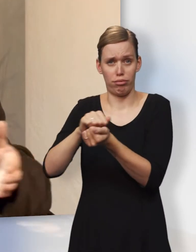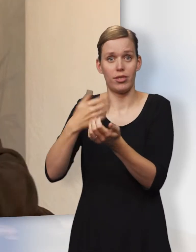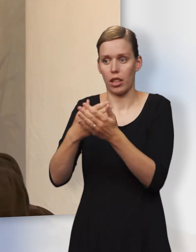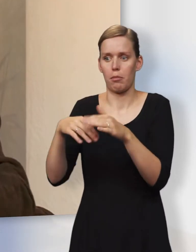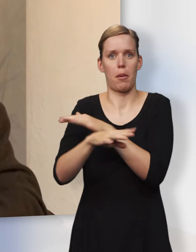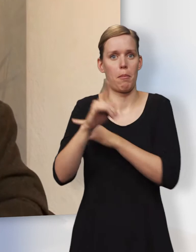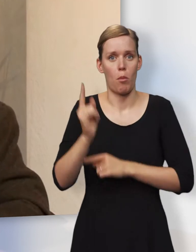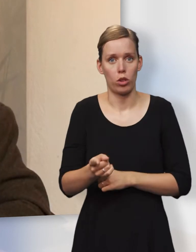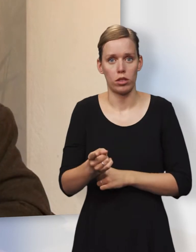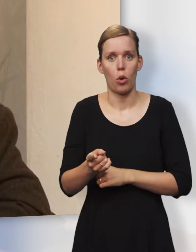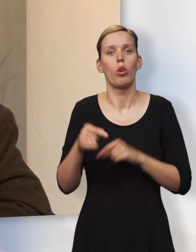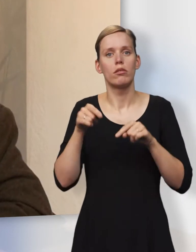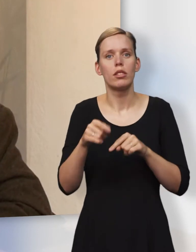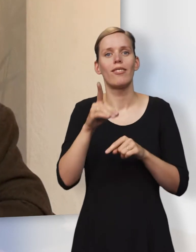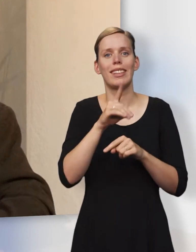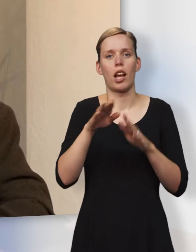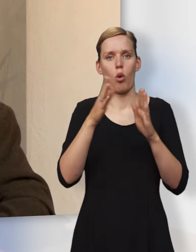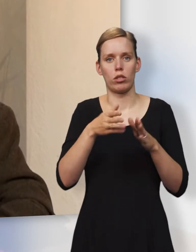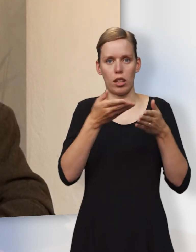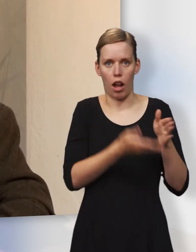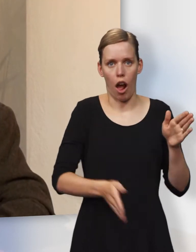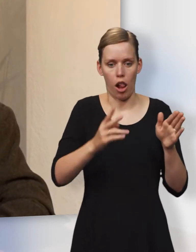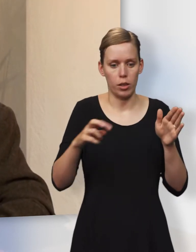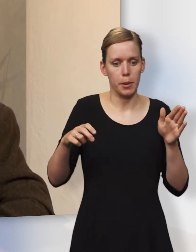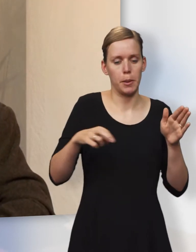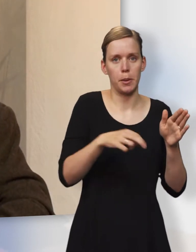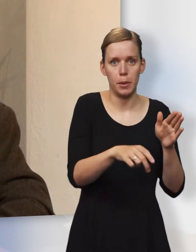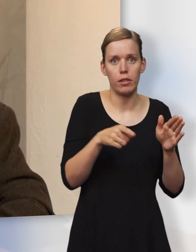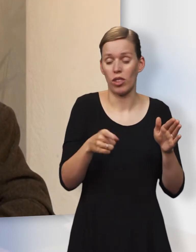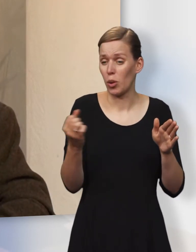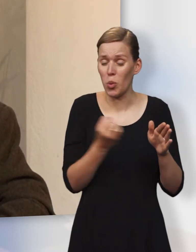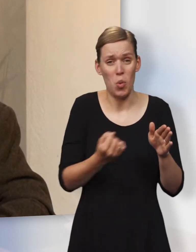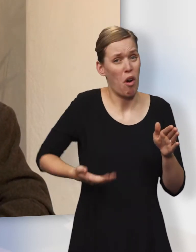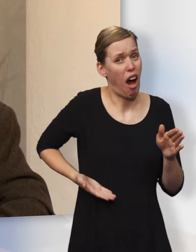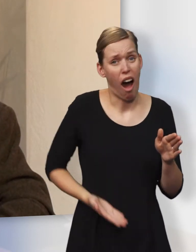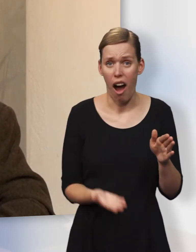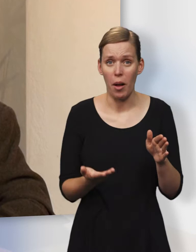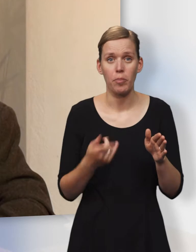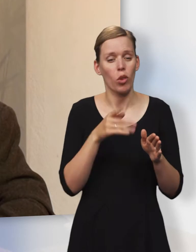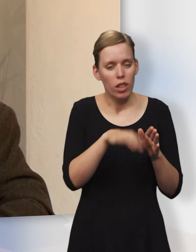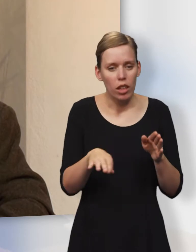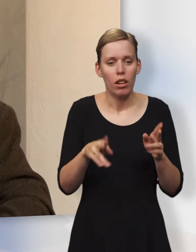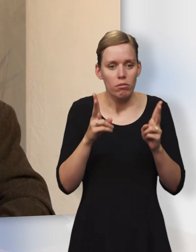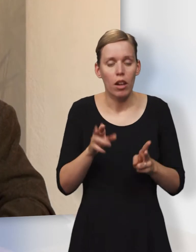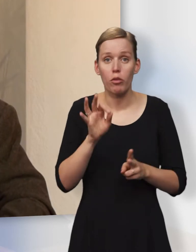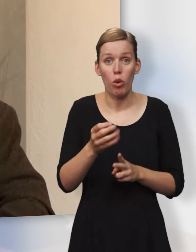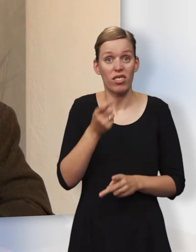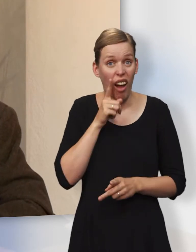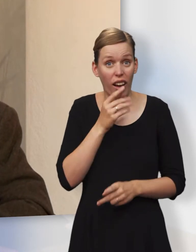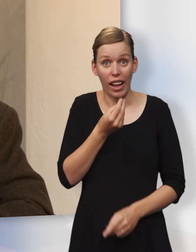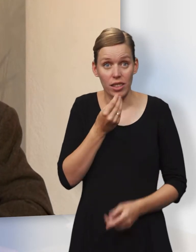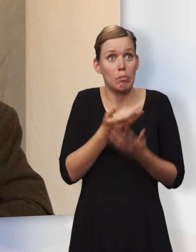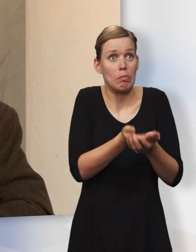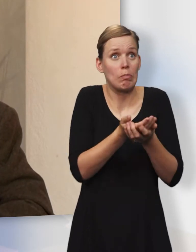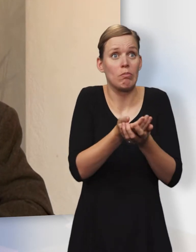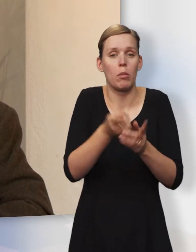kamen dann hier ins Deggenhauser Tal und die Kinder haben wirklich um ihr tägliches Brot gebittet und gebettelt. Und die Leute hier